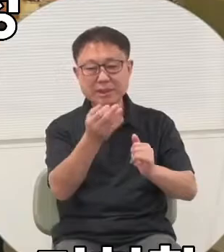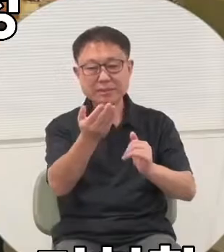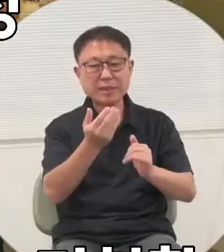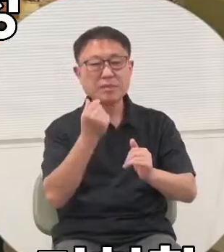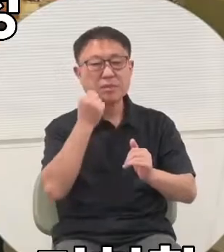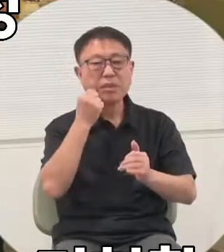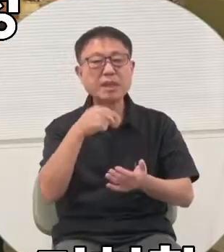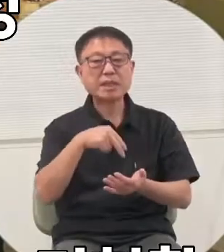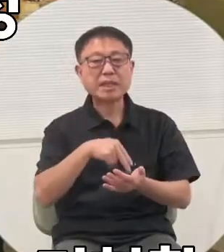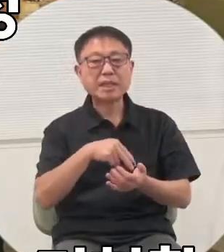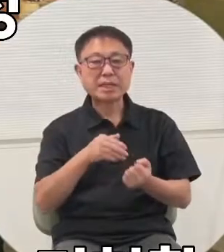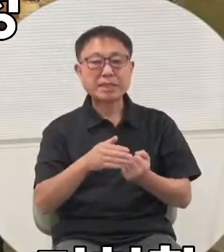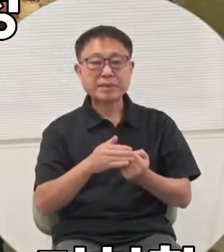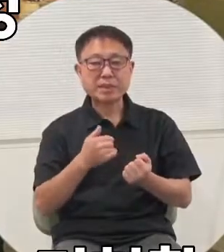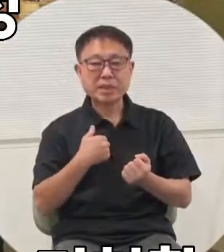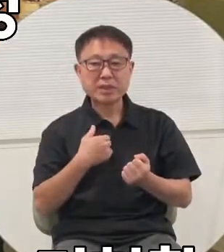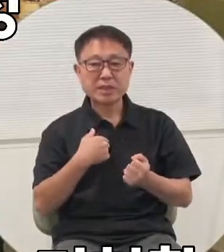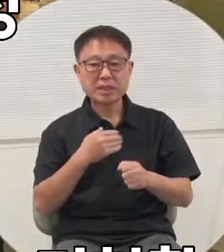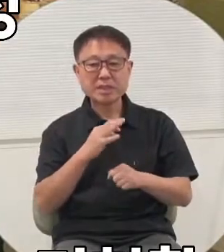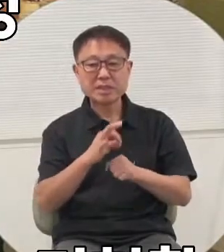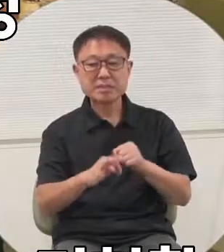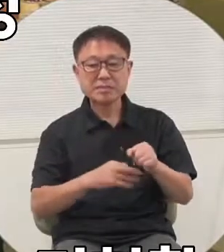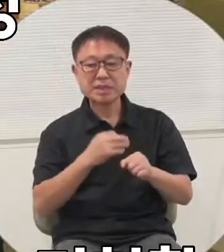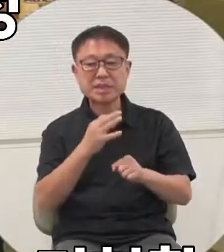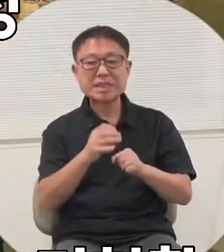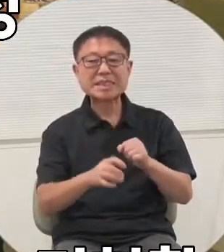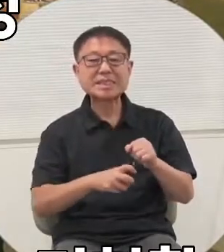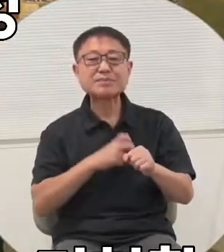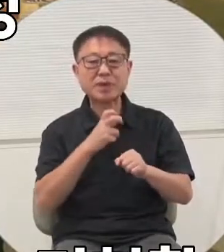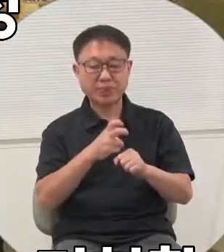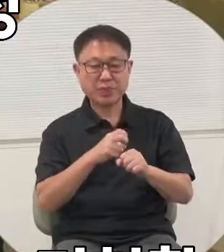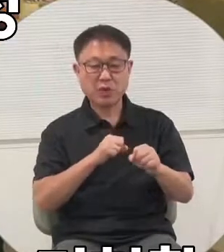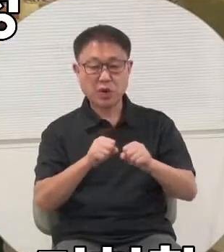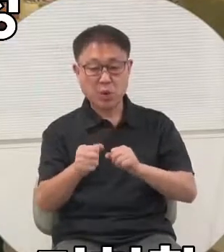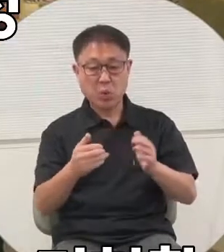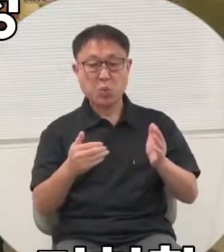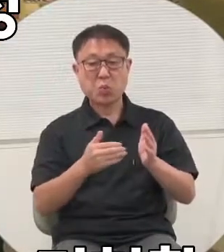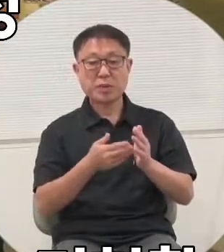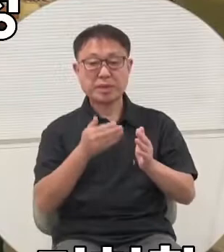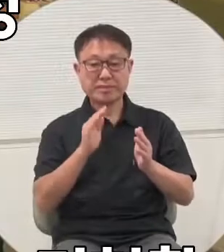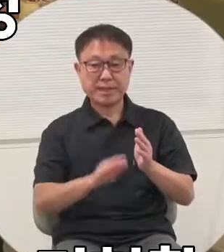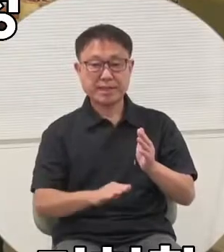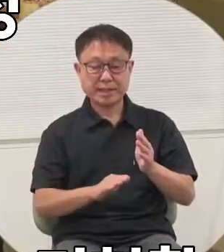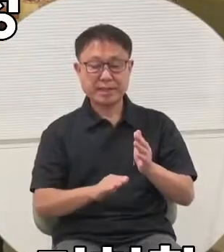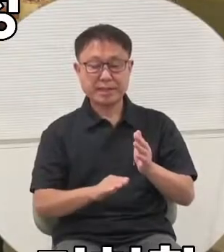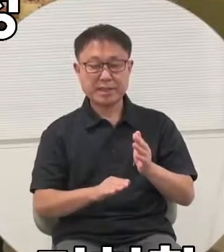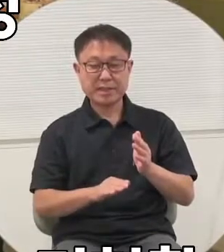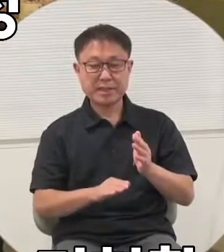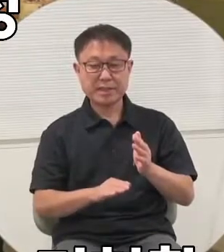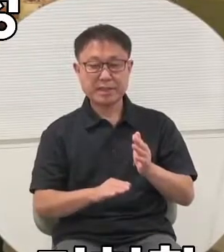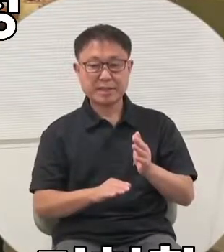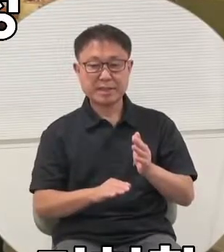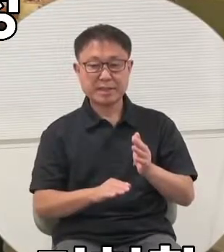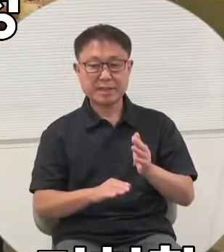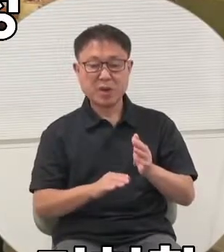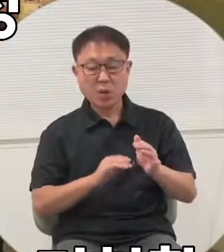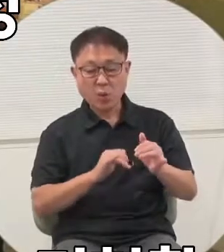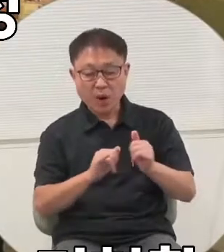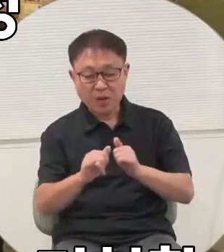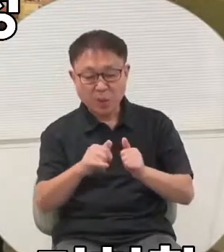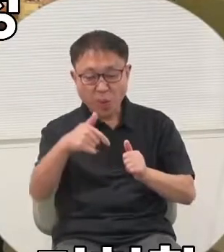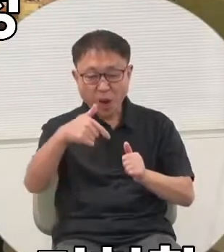그것을 좀 저도 한 10년, 20년 그 활동을 했지만 활동가라는 직업도 없고